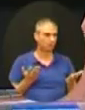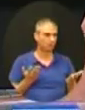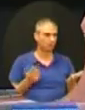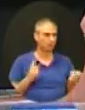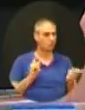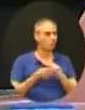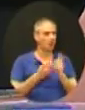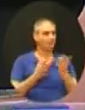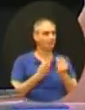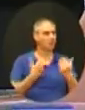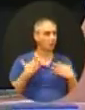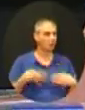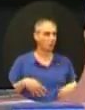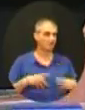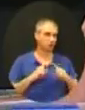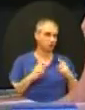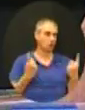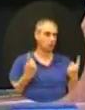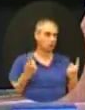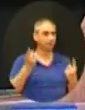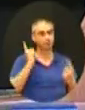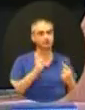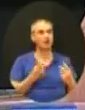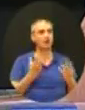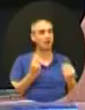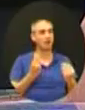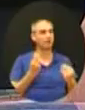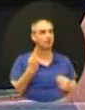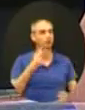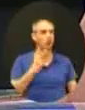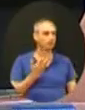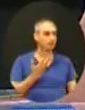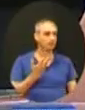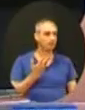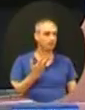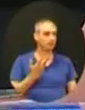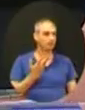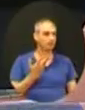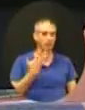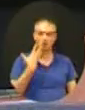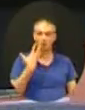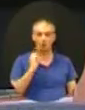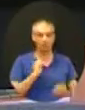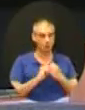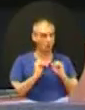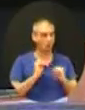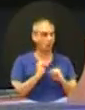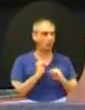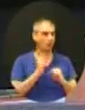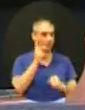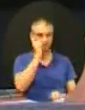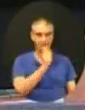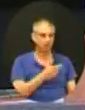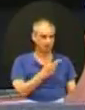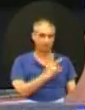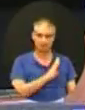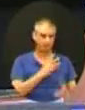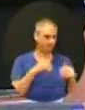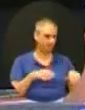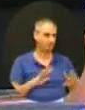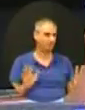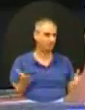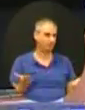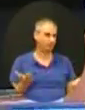שתחלופת החומרים שלו בגוף היא שונה, והוא צריך הרבה יותר קור או חום מאשר בן אדם ללא